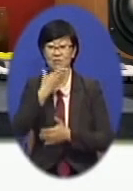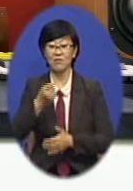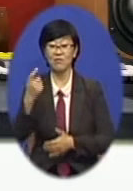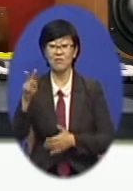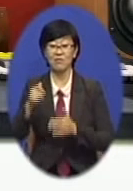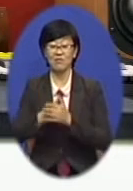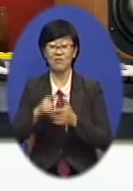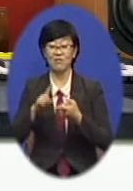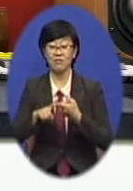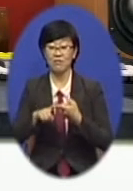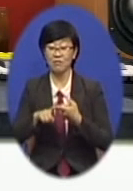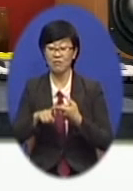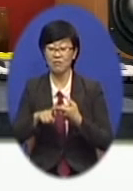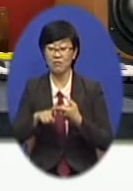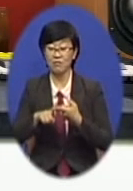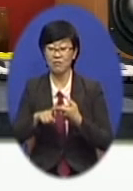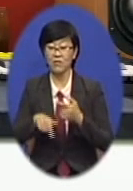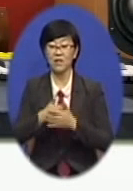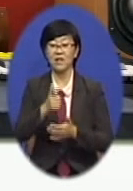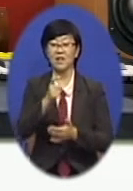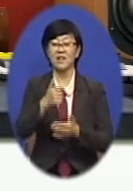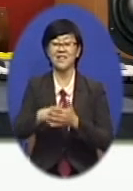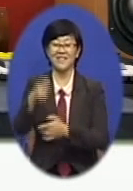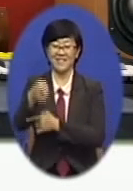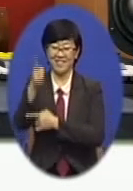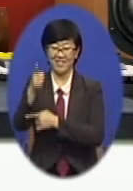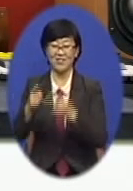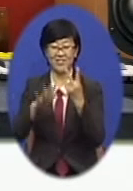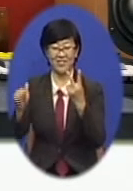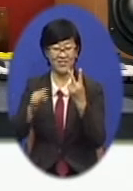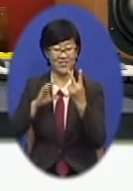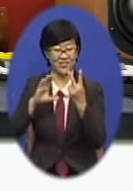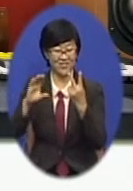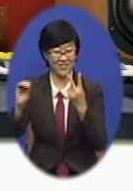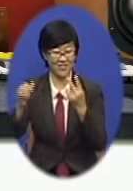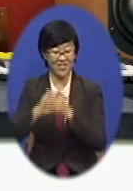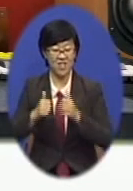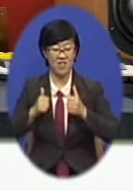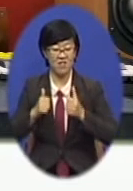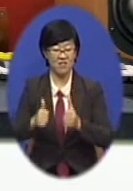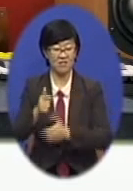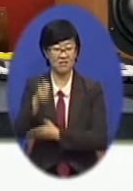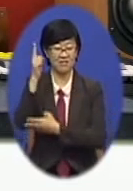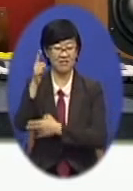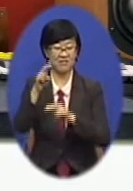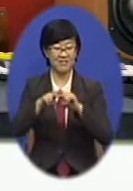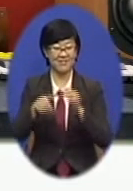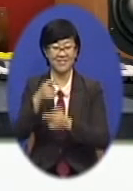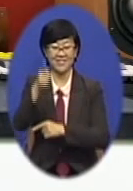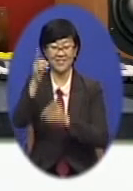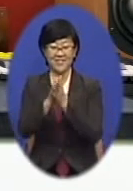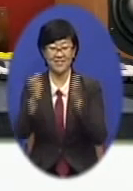신금 낚시우스입니다. 고 씨와 이 씨는 낚시터로 낚시대를 떠났습니다. 열심히 낚시대를 펴고 앉아 고기를